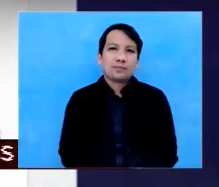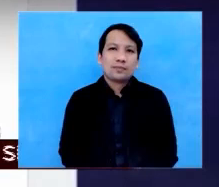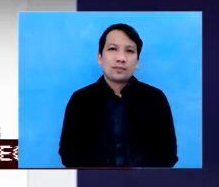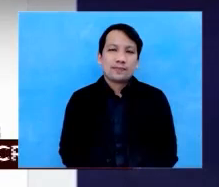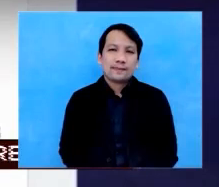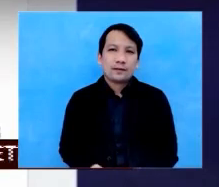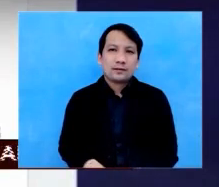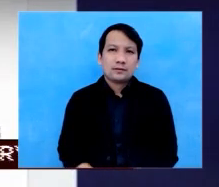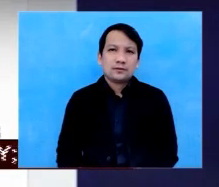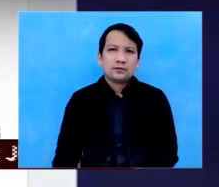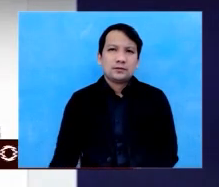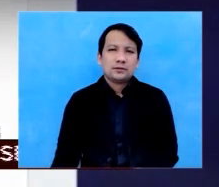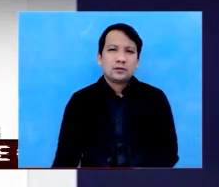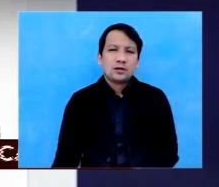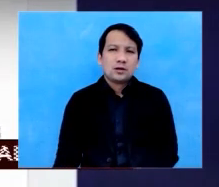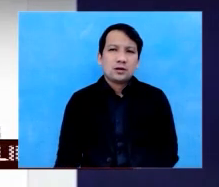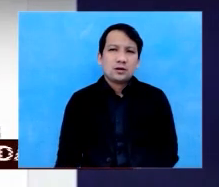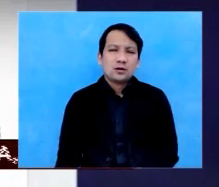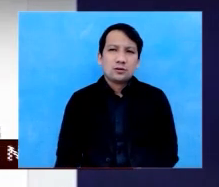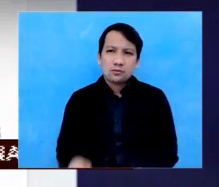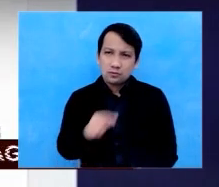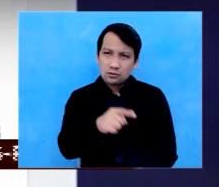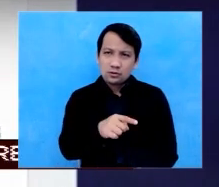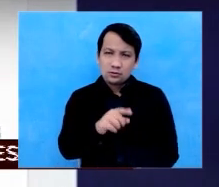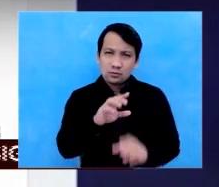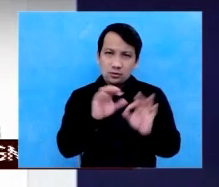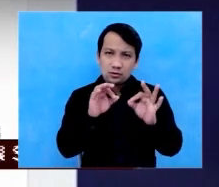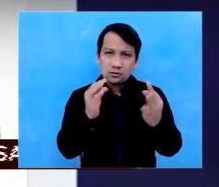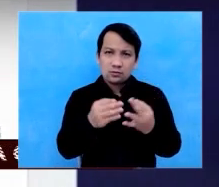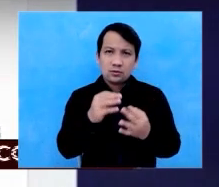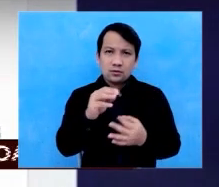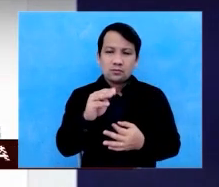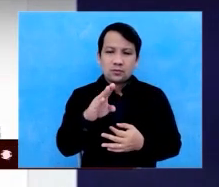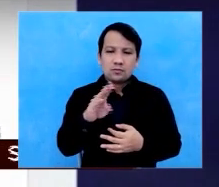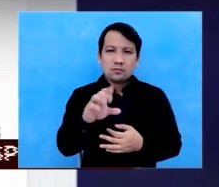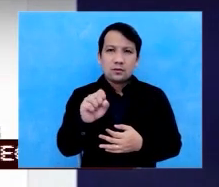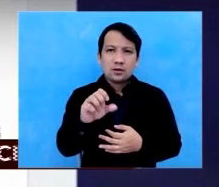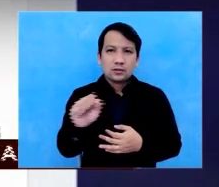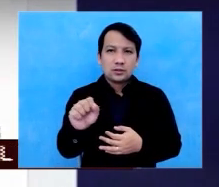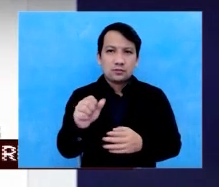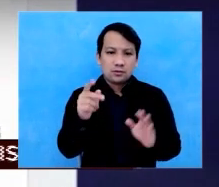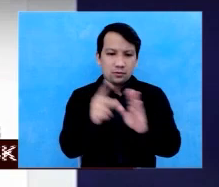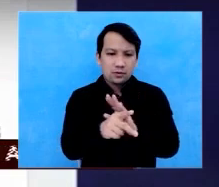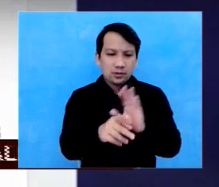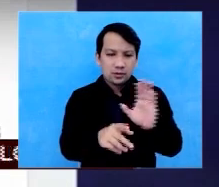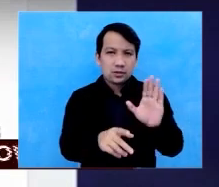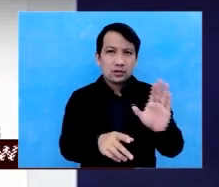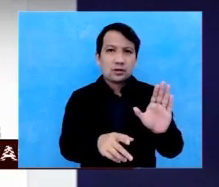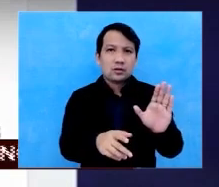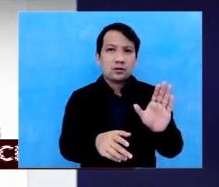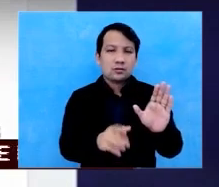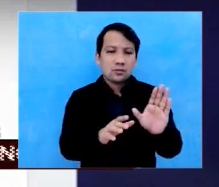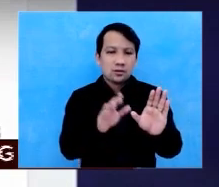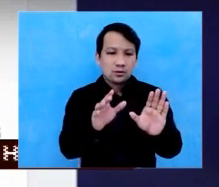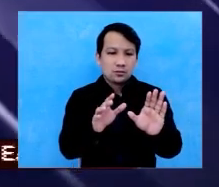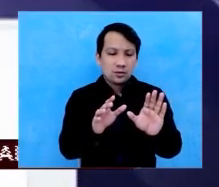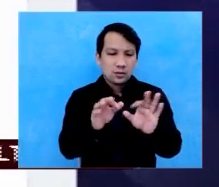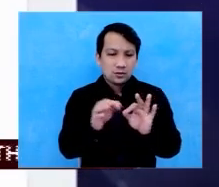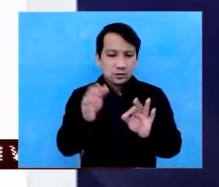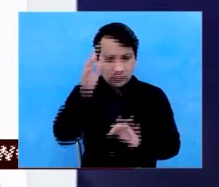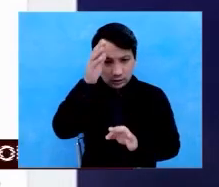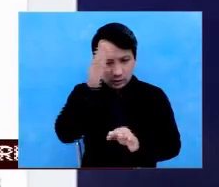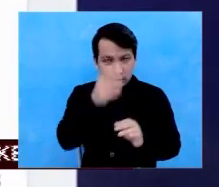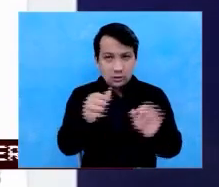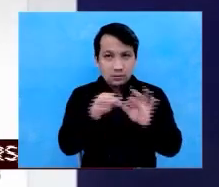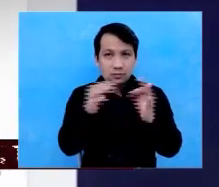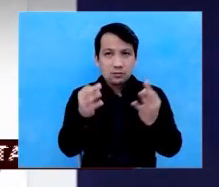pahayag, mariing kinundina ng pamilya Mabasa ang anilay brutal na pagpatay sa kanilang padre de pamilya. Hindi